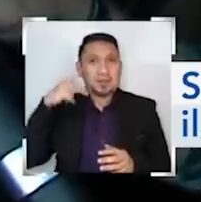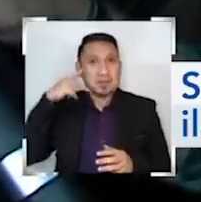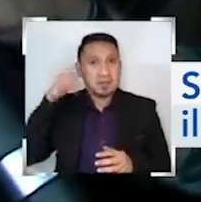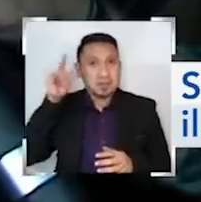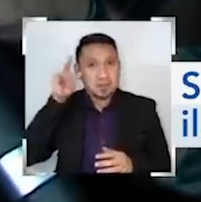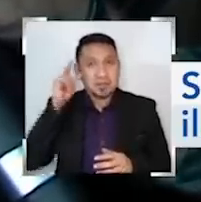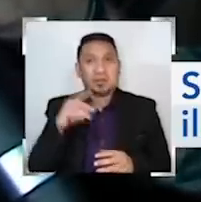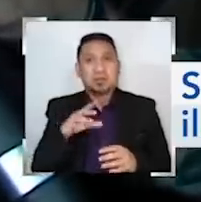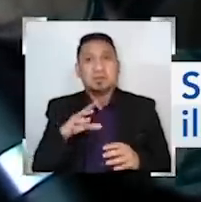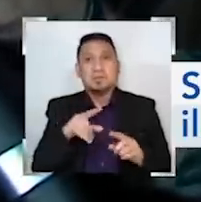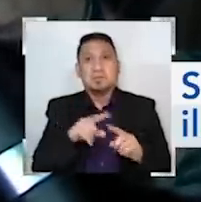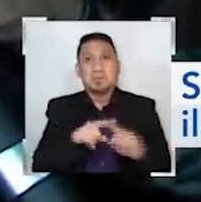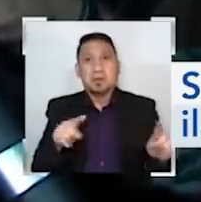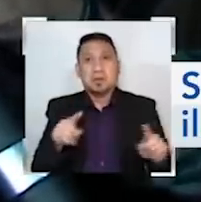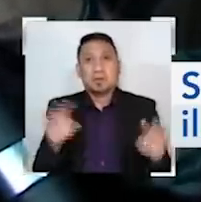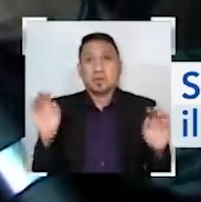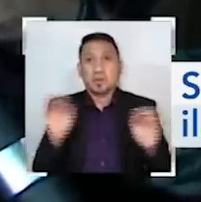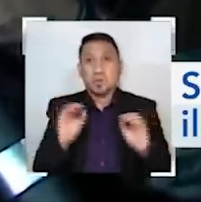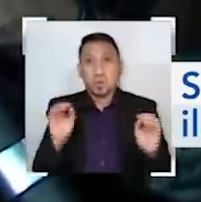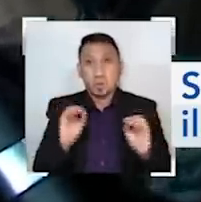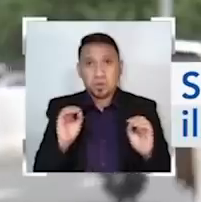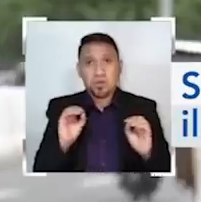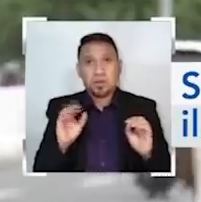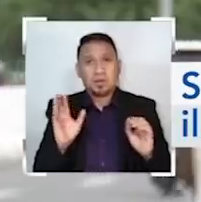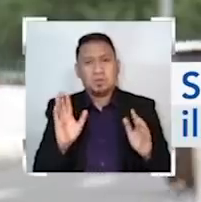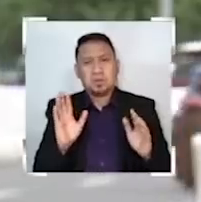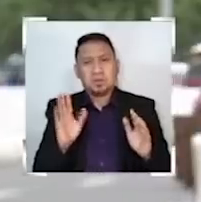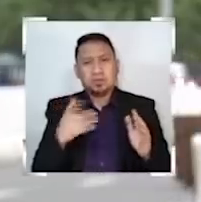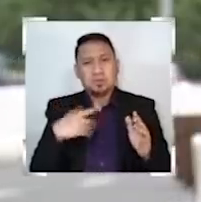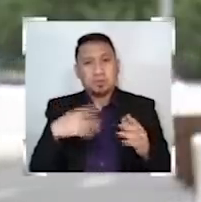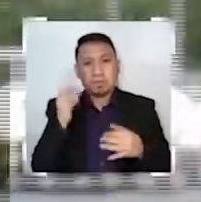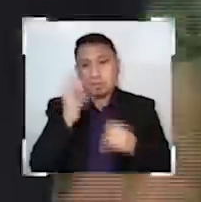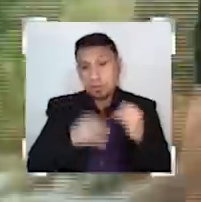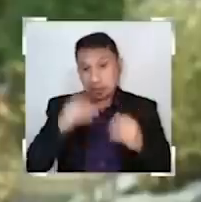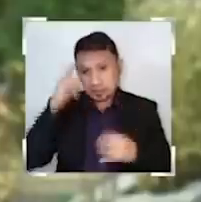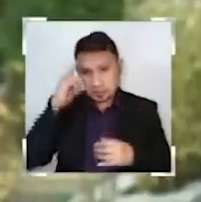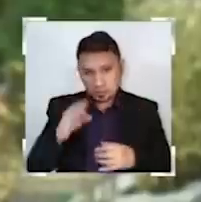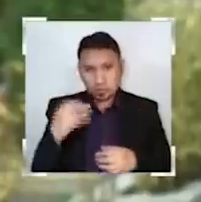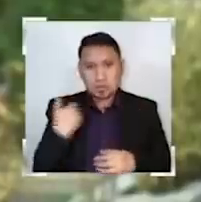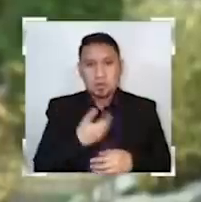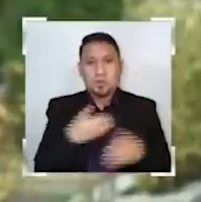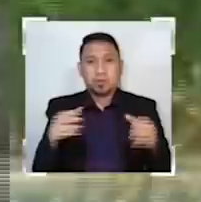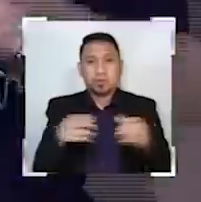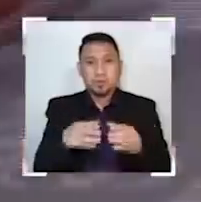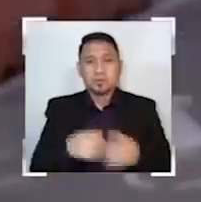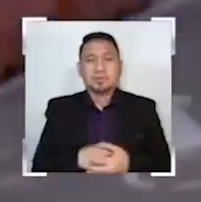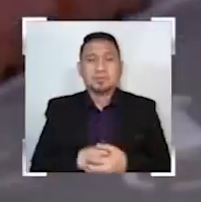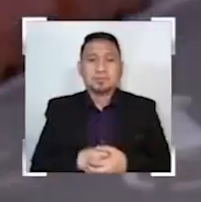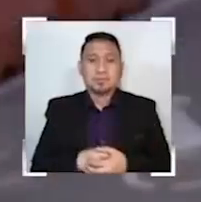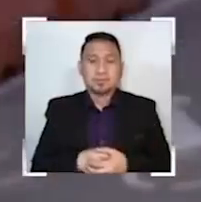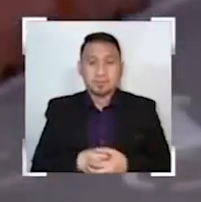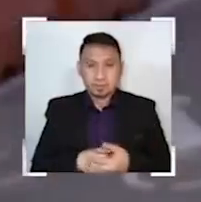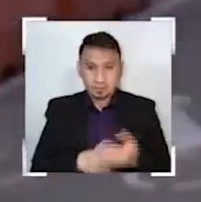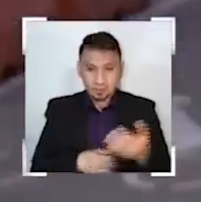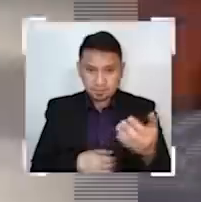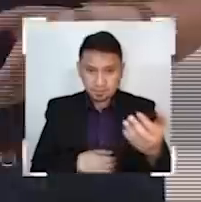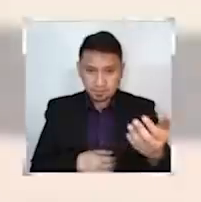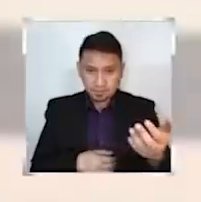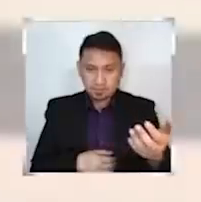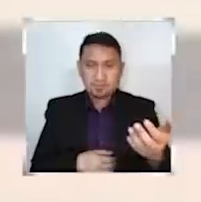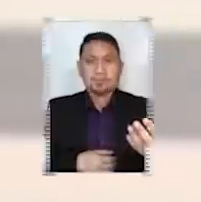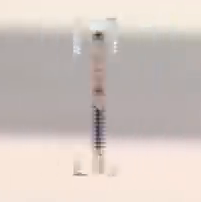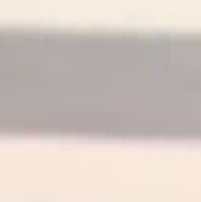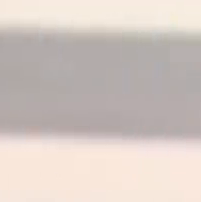pa kaming, wala pang official stand yung partido. Ako si Ian Cruz. Ako si Jonathan Andal. Ako si Jamie